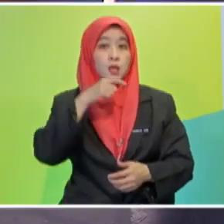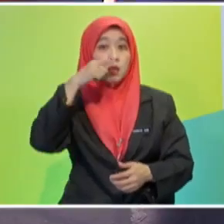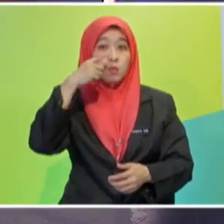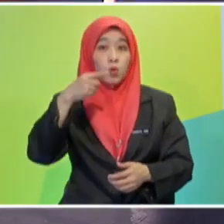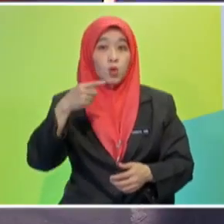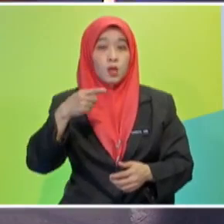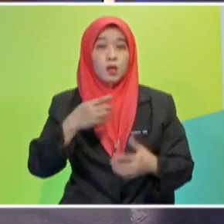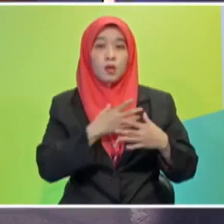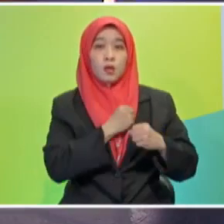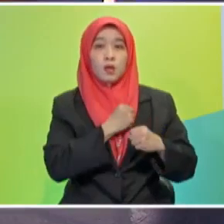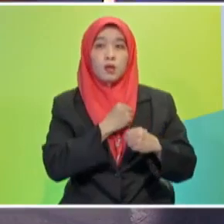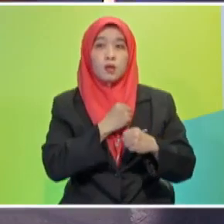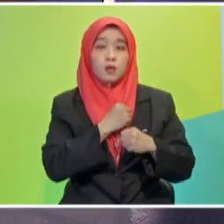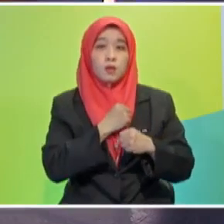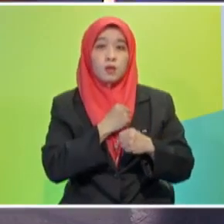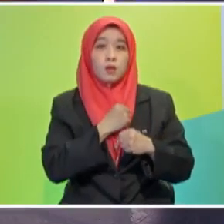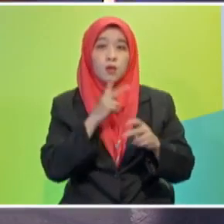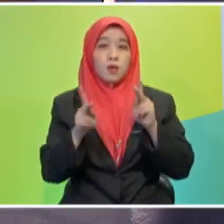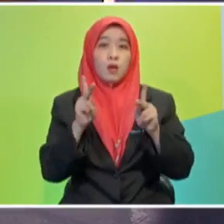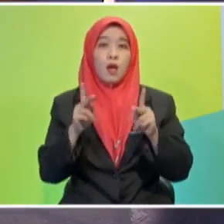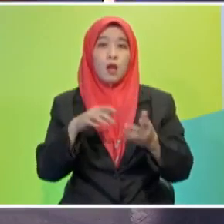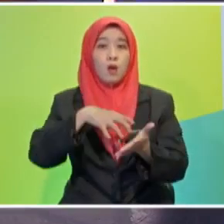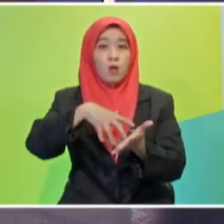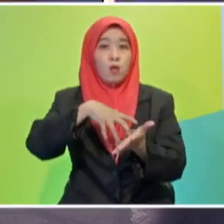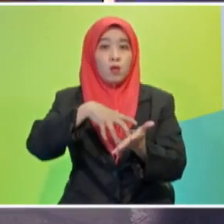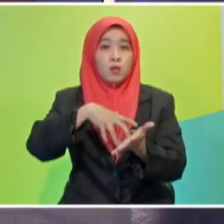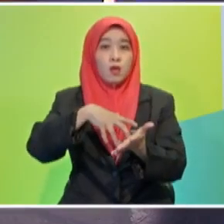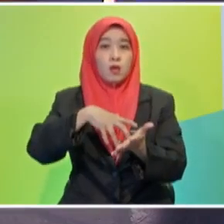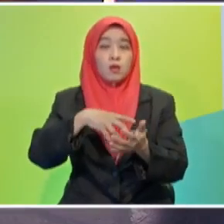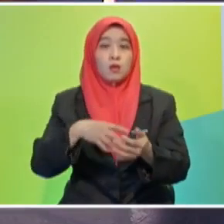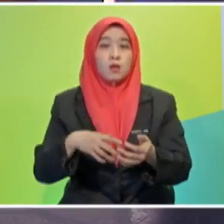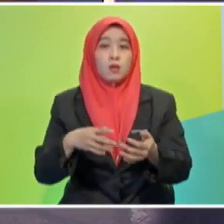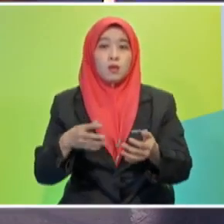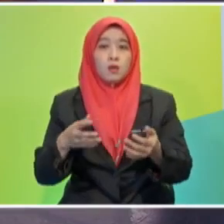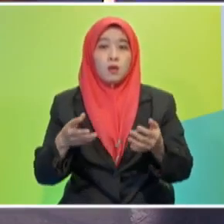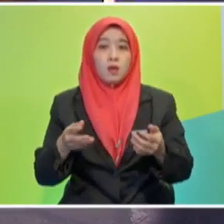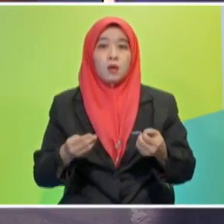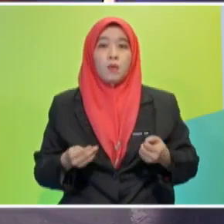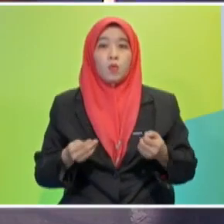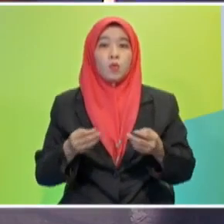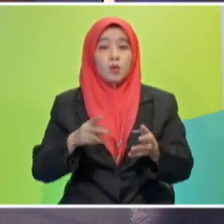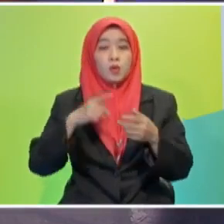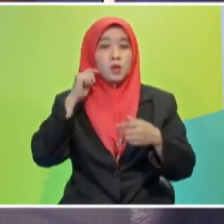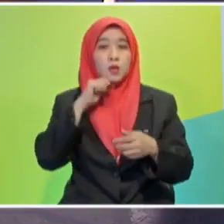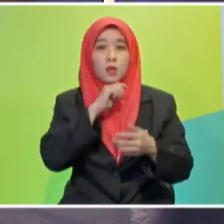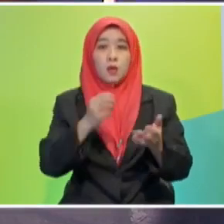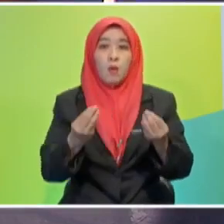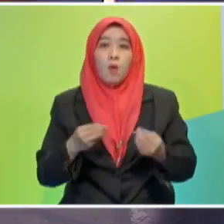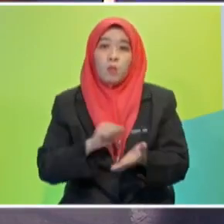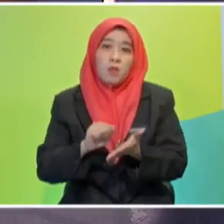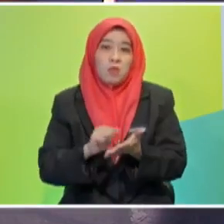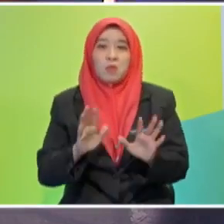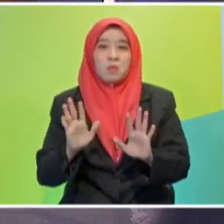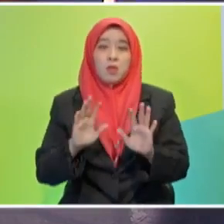jantung kepada mesin basuh juga cikgu. Kalau ya. rosak, nak kering, nak basuh dah tak boleh. Okey. Baik cikgu. Jadi